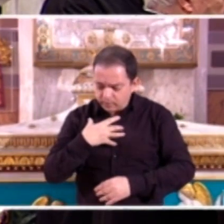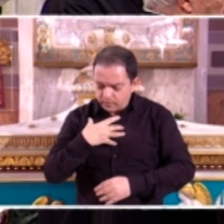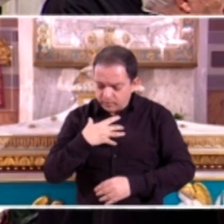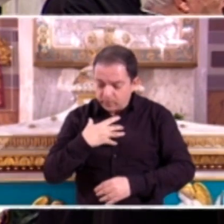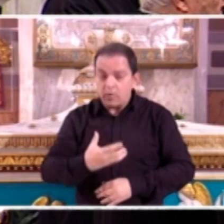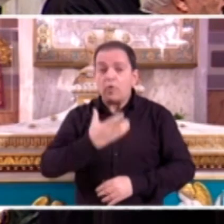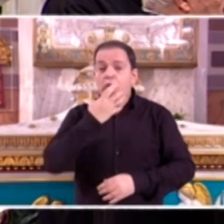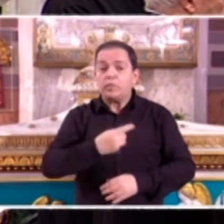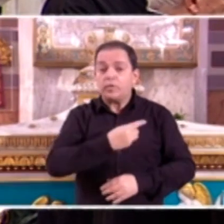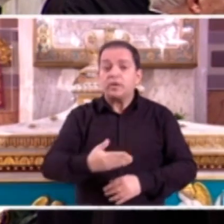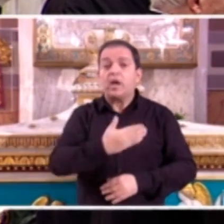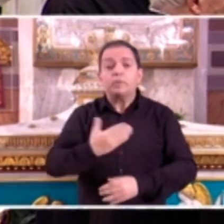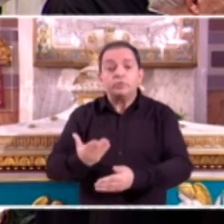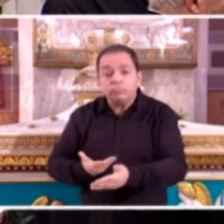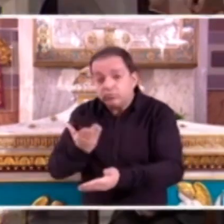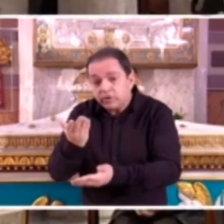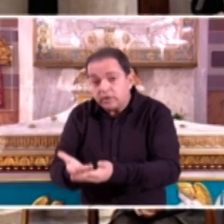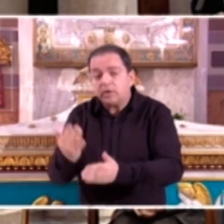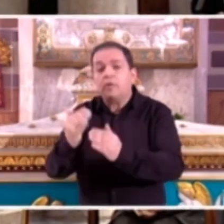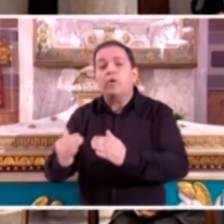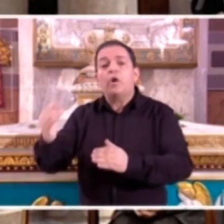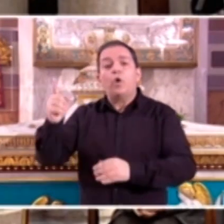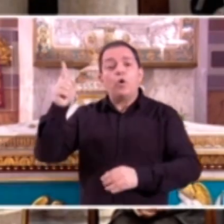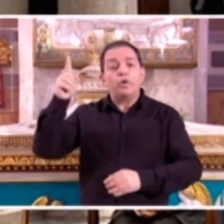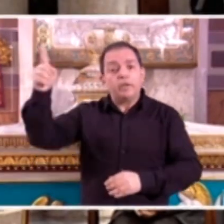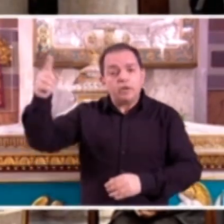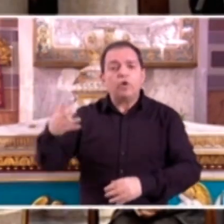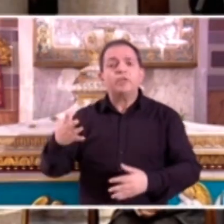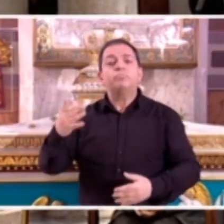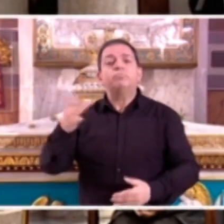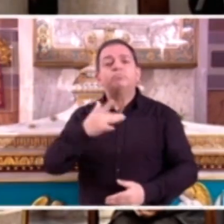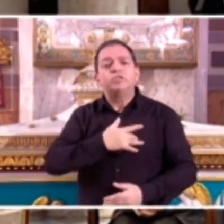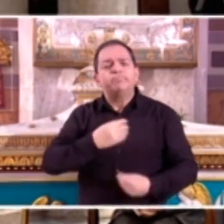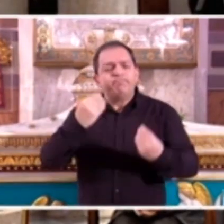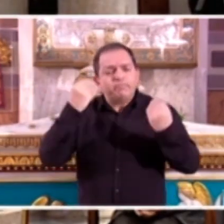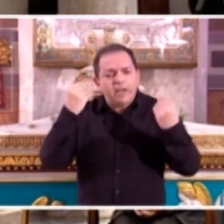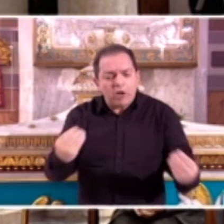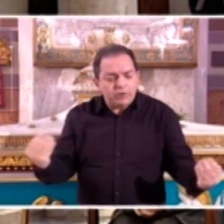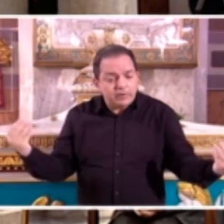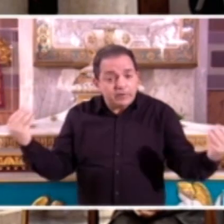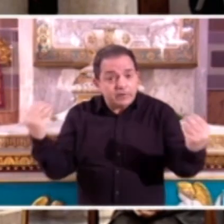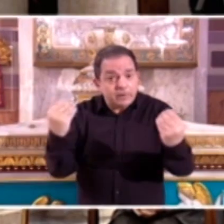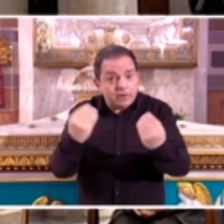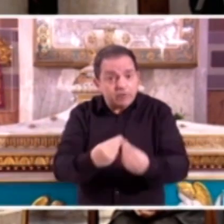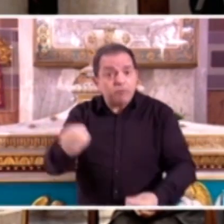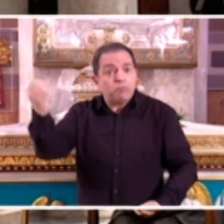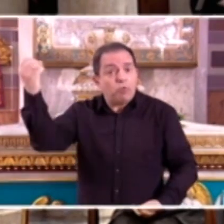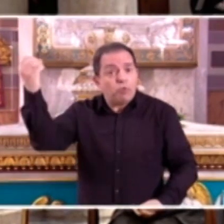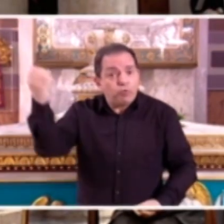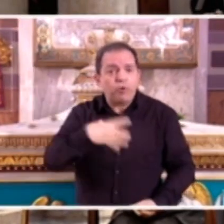Κύριε. Τα καλά και συμφέροντα τες ψυχές